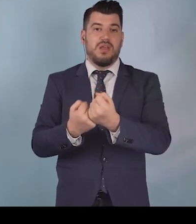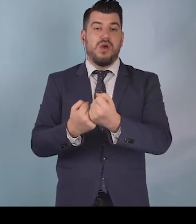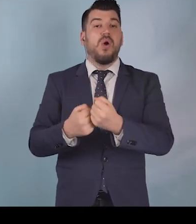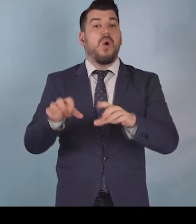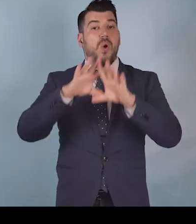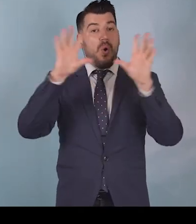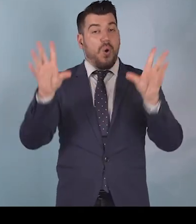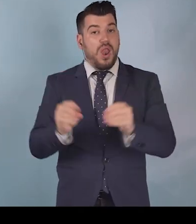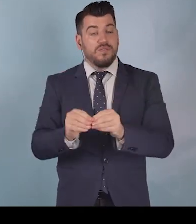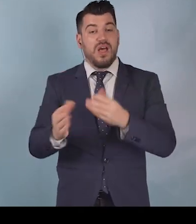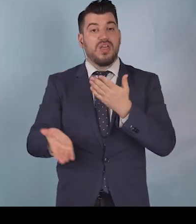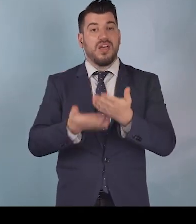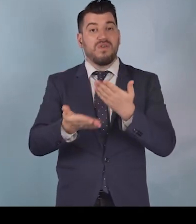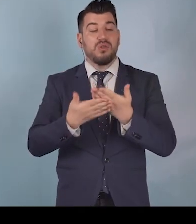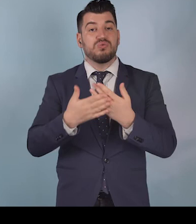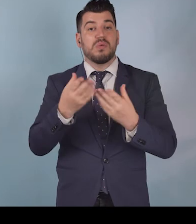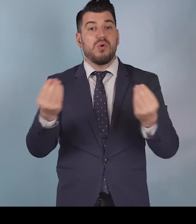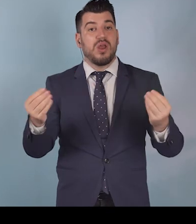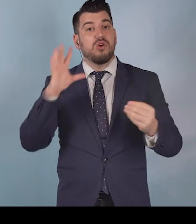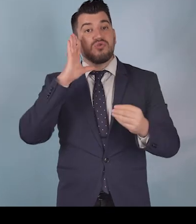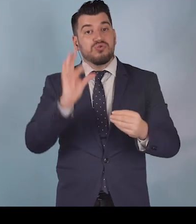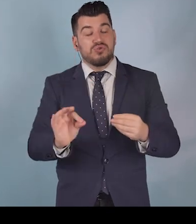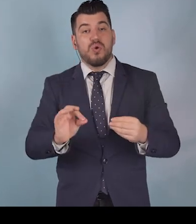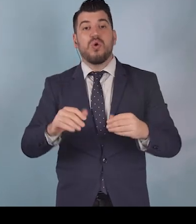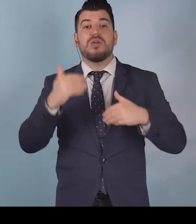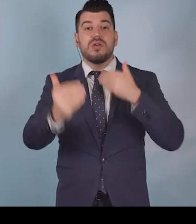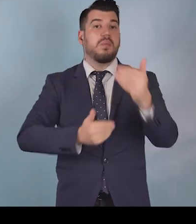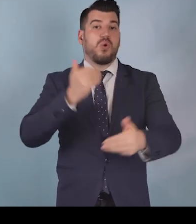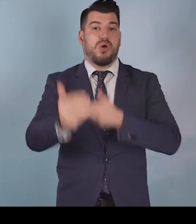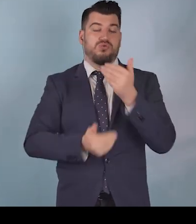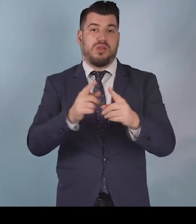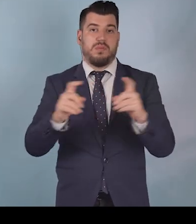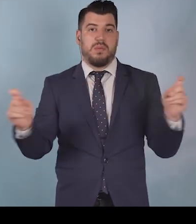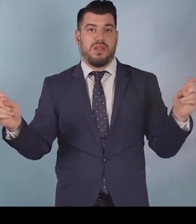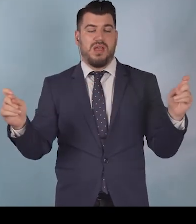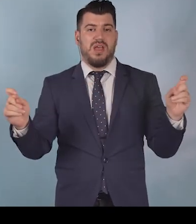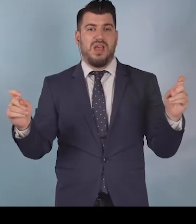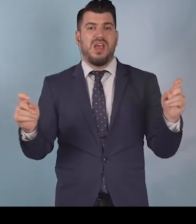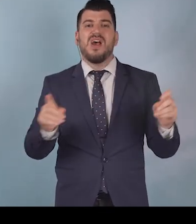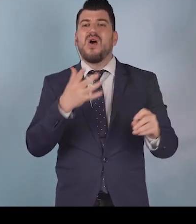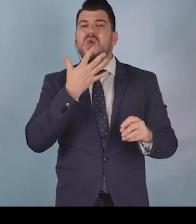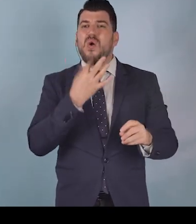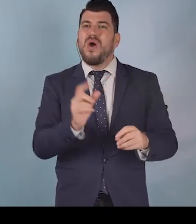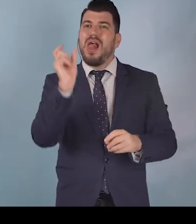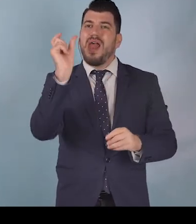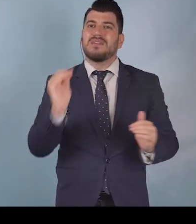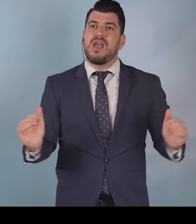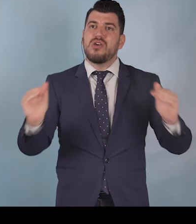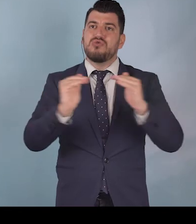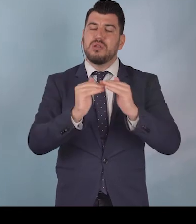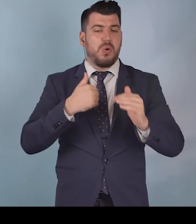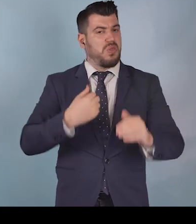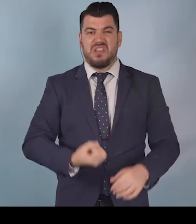θα προχωρούσε πολύ περισσότερο τα πράγματα προς τα εμπρός για μια ισότητα που εμείς δεν την βιώνουμε